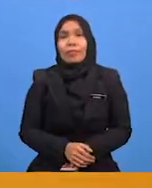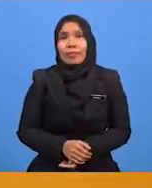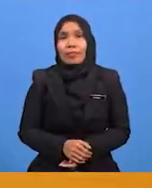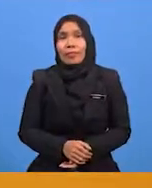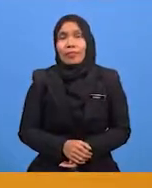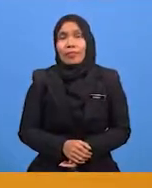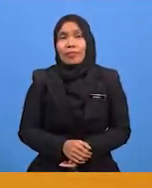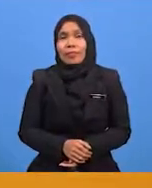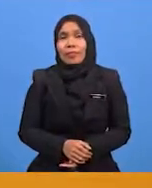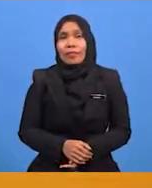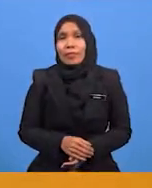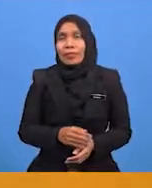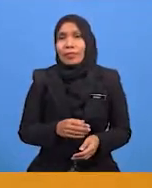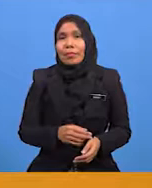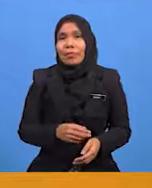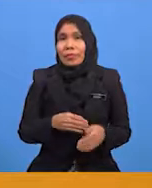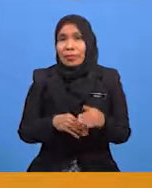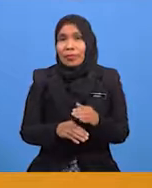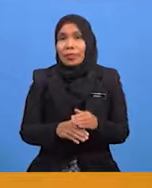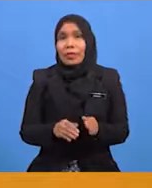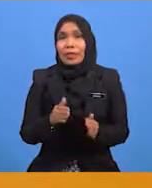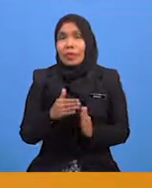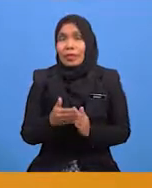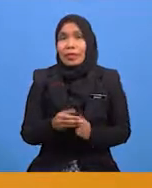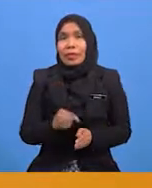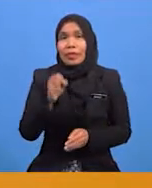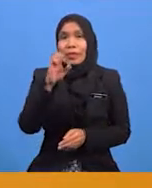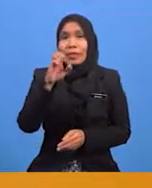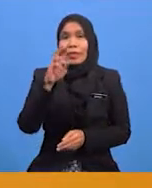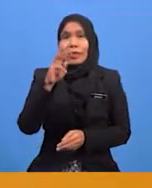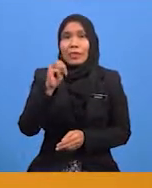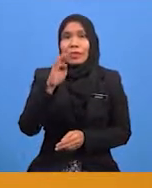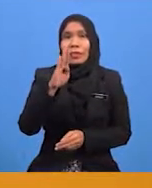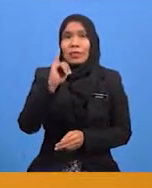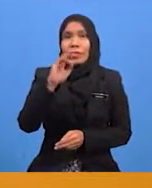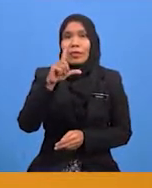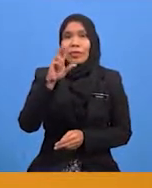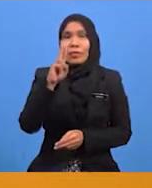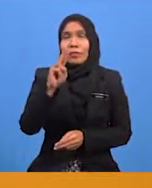menyelit antara sembilu nasib dan waras akal.